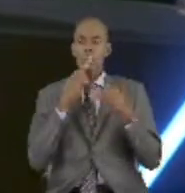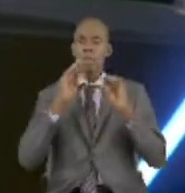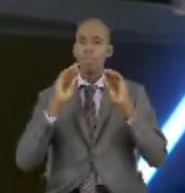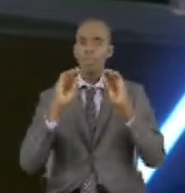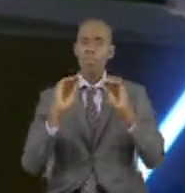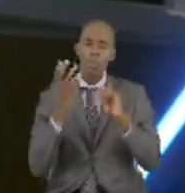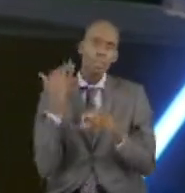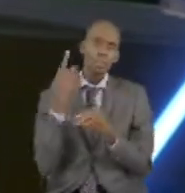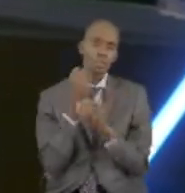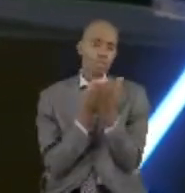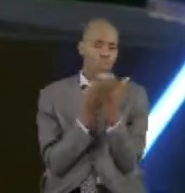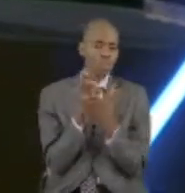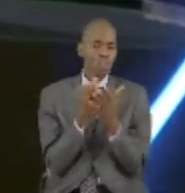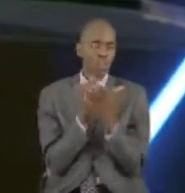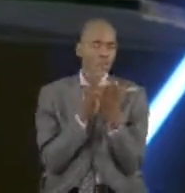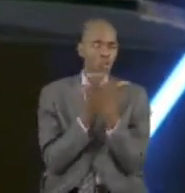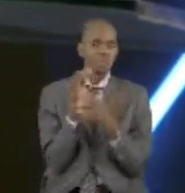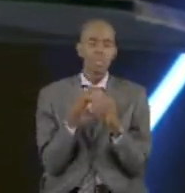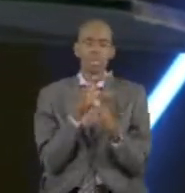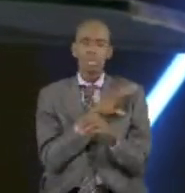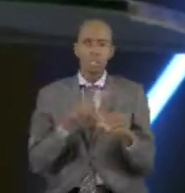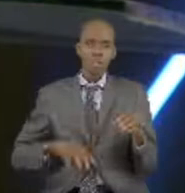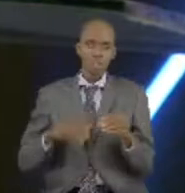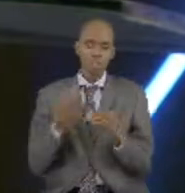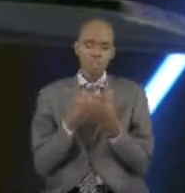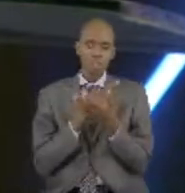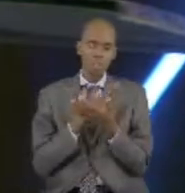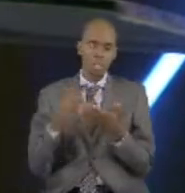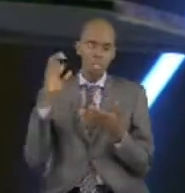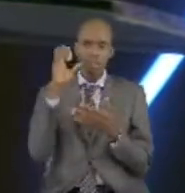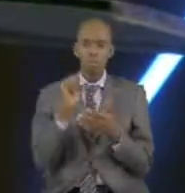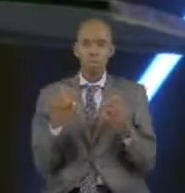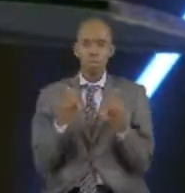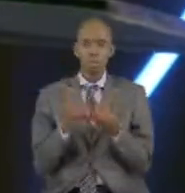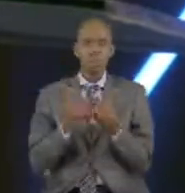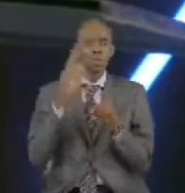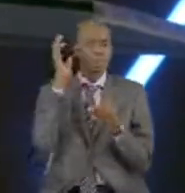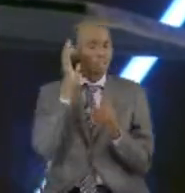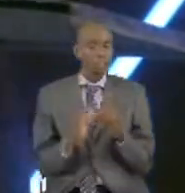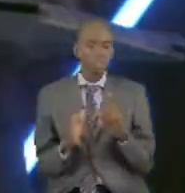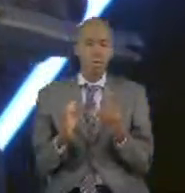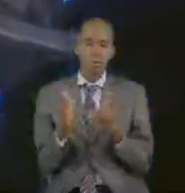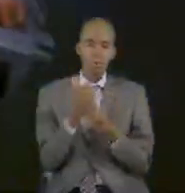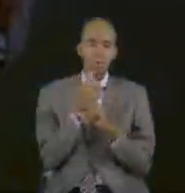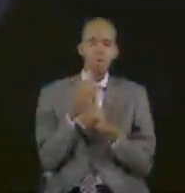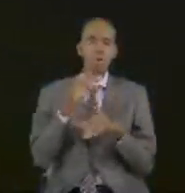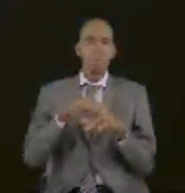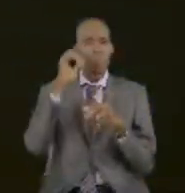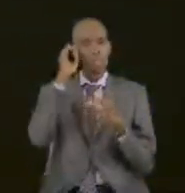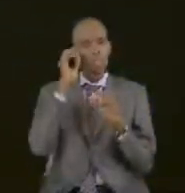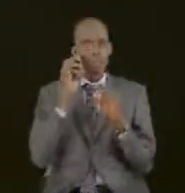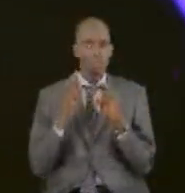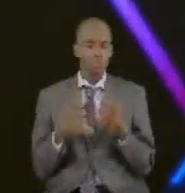est que la vérité est un cri sirk la vérité a créé saint leu justement néanmoins de main ferme de savoir